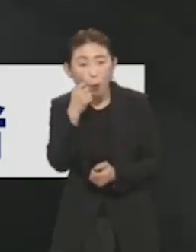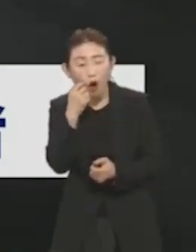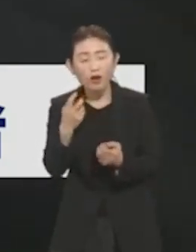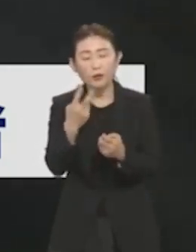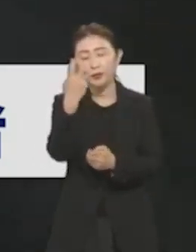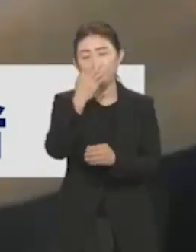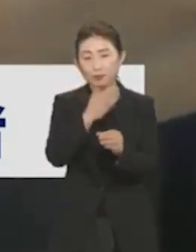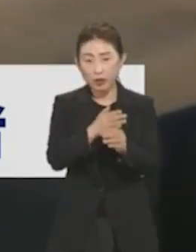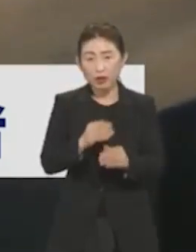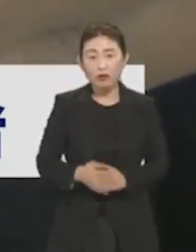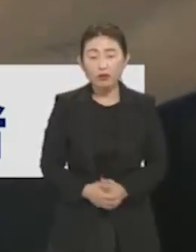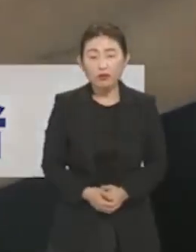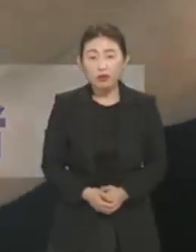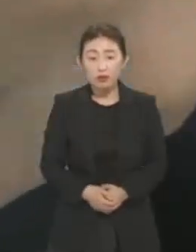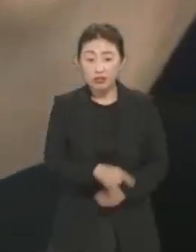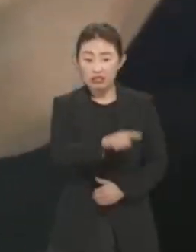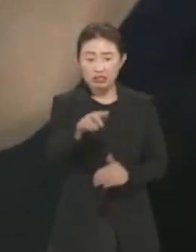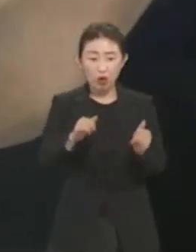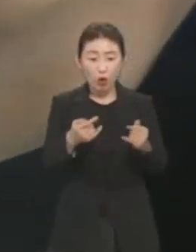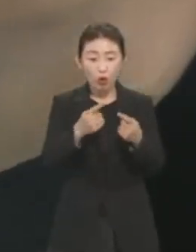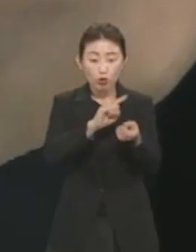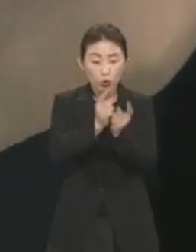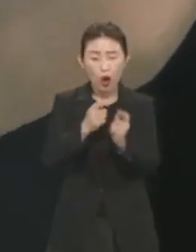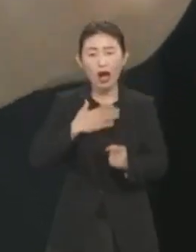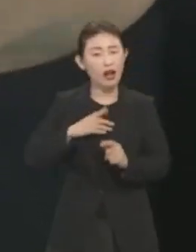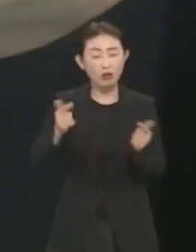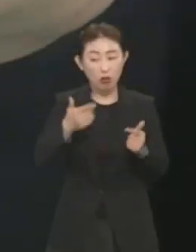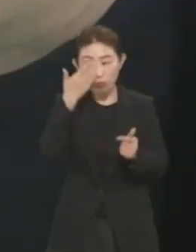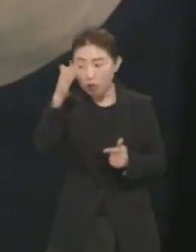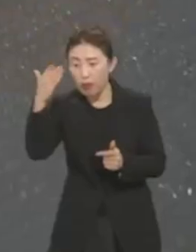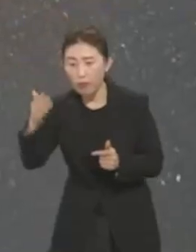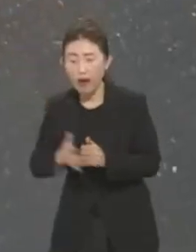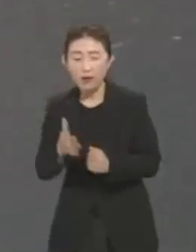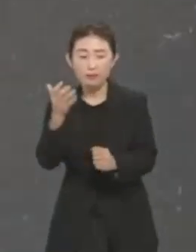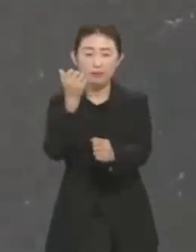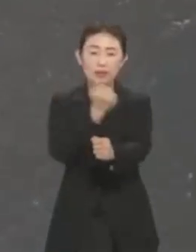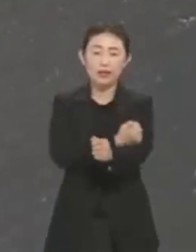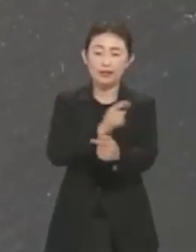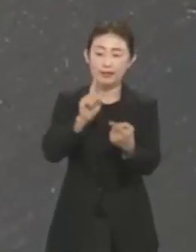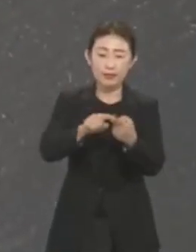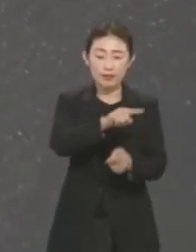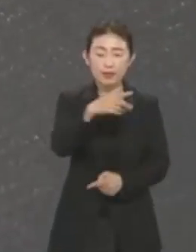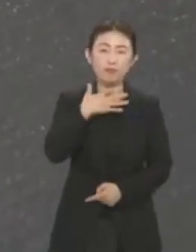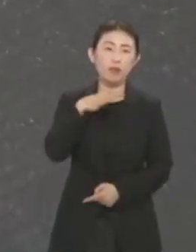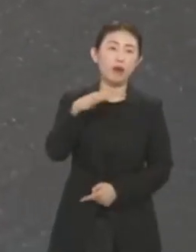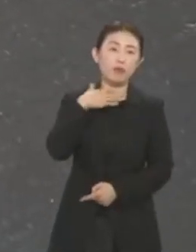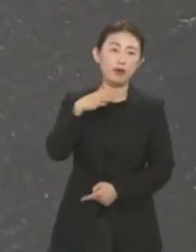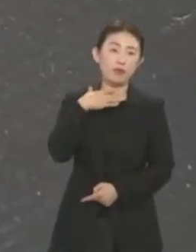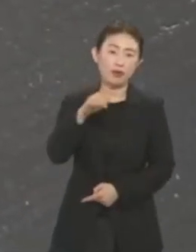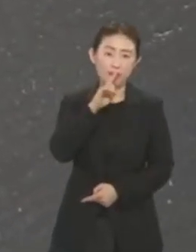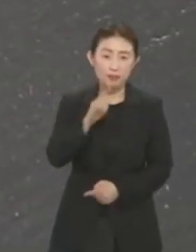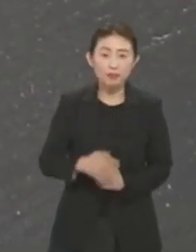있습니다. 경찰 조사에서 이들은 서로 모르는 사이라며 마약 투약 혐의에도 전부 부인하고 있습니다.